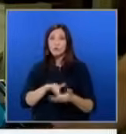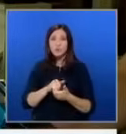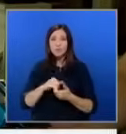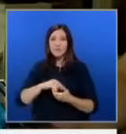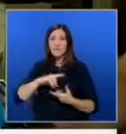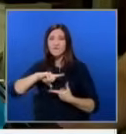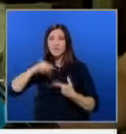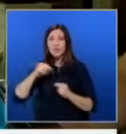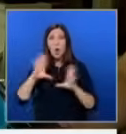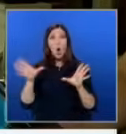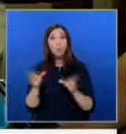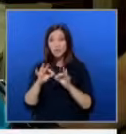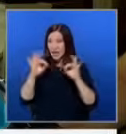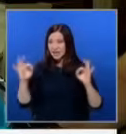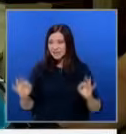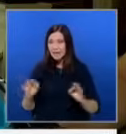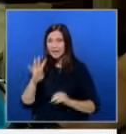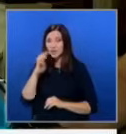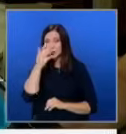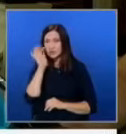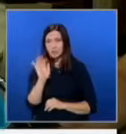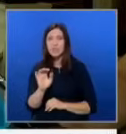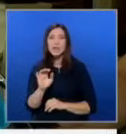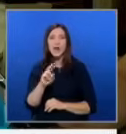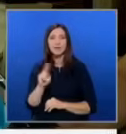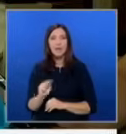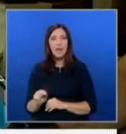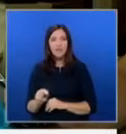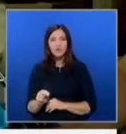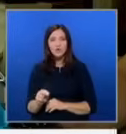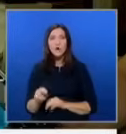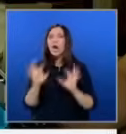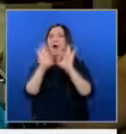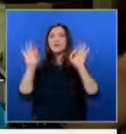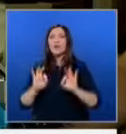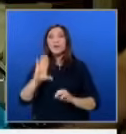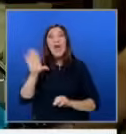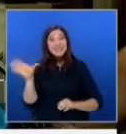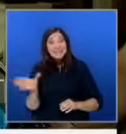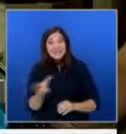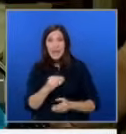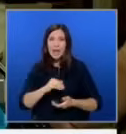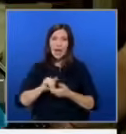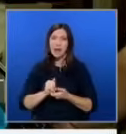НАТО, а общия ми размер е 40 милиарда евро в рамките на целия алианс.